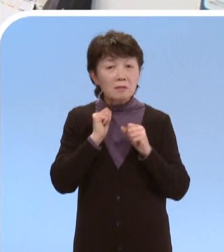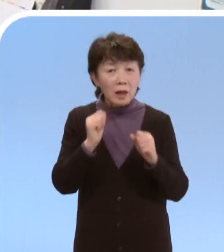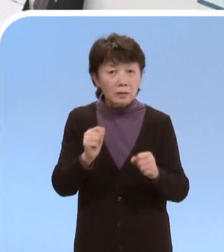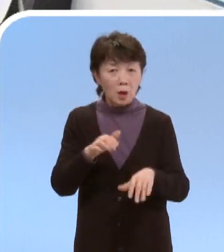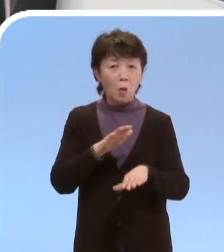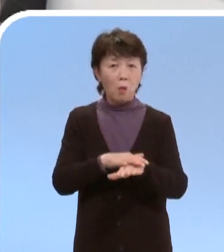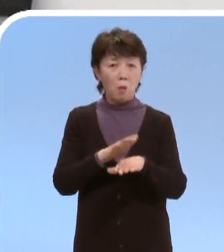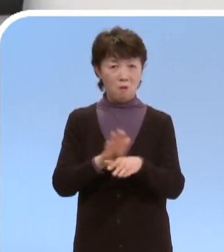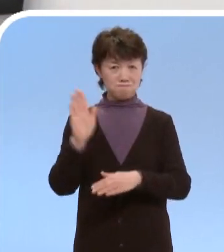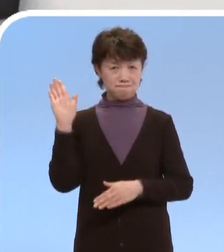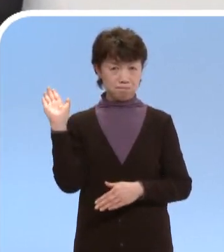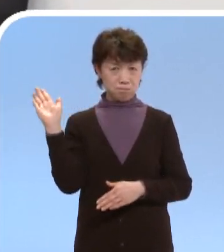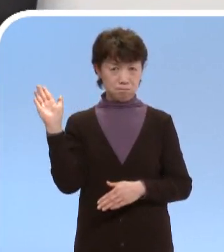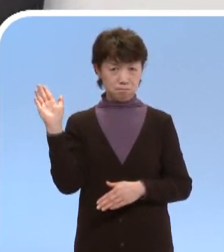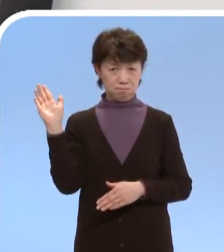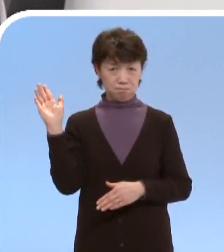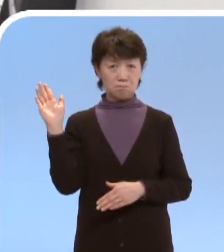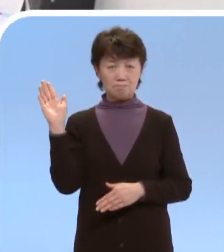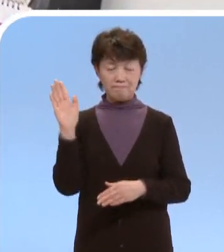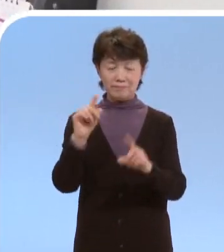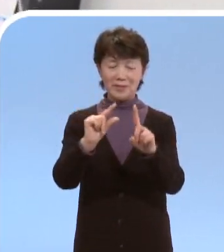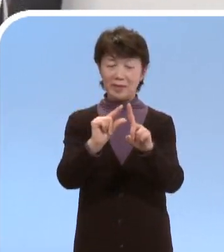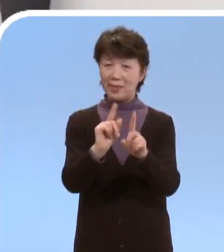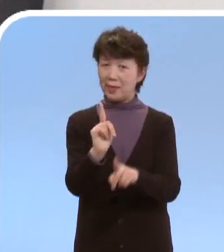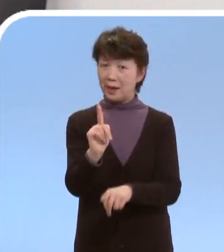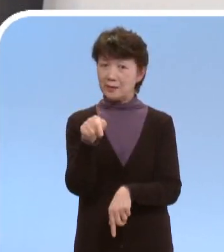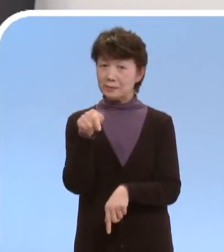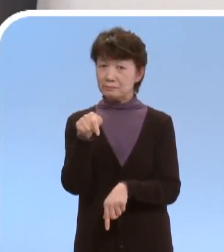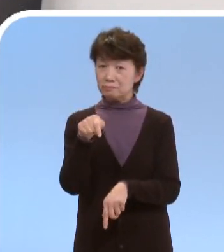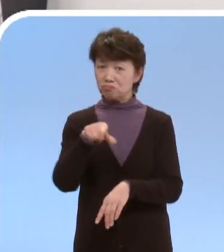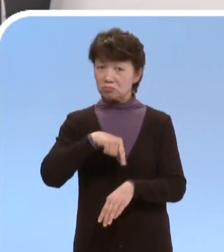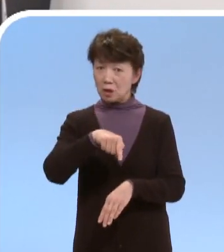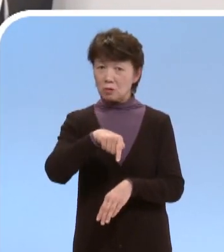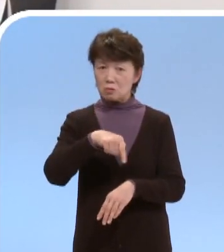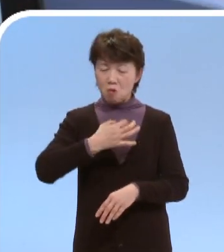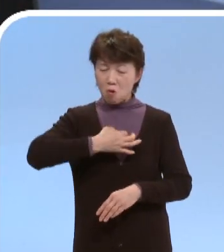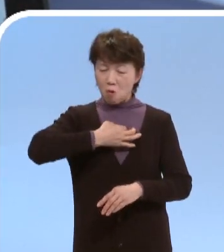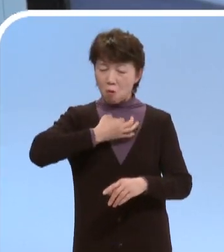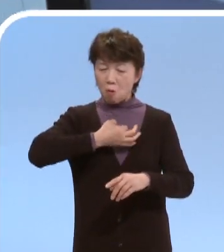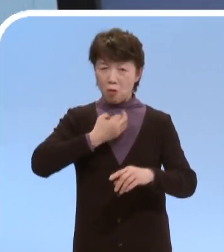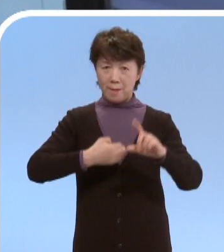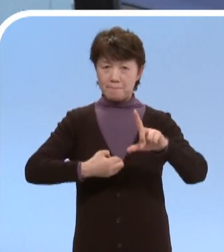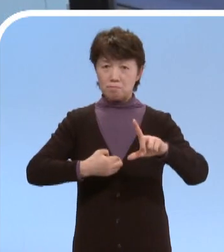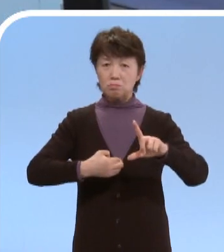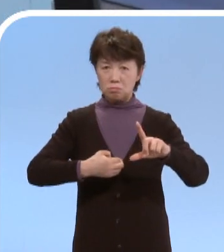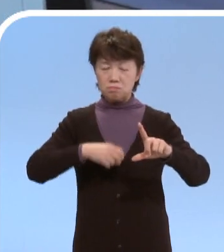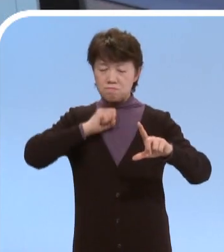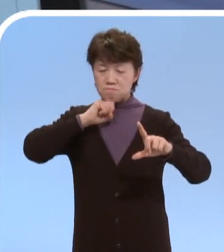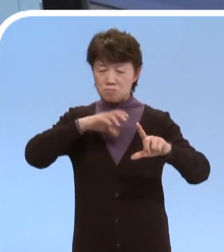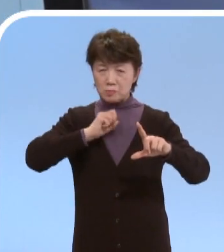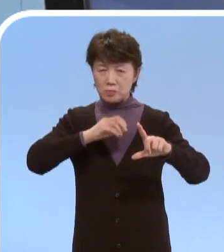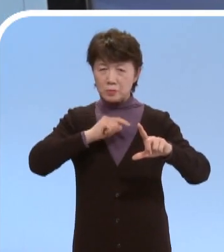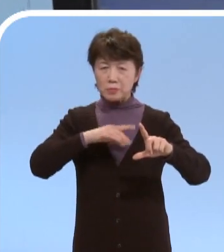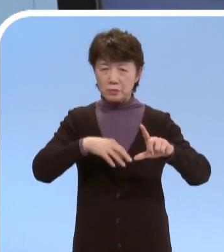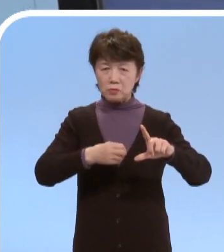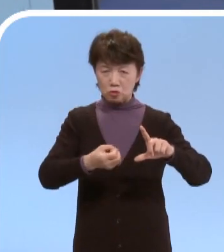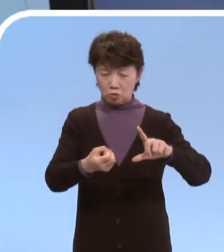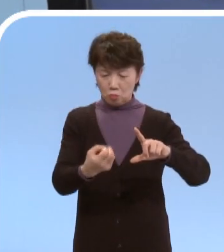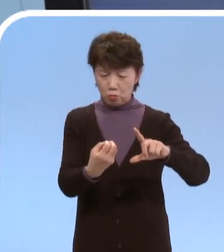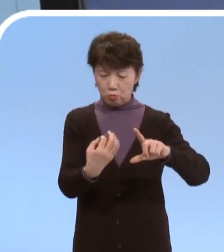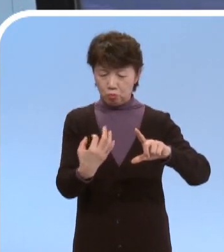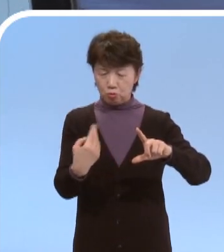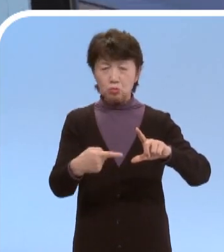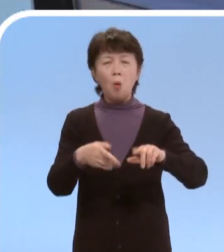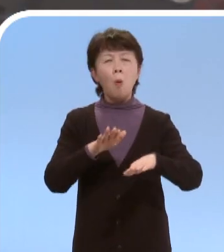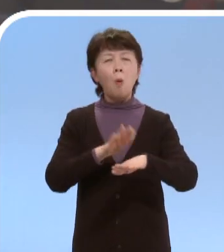。 AI を使って音声をリアルタイムに文字起こしするサービスを